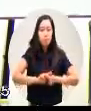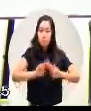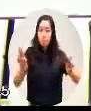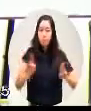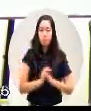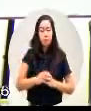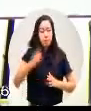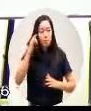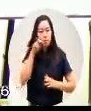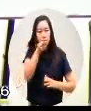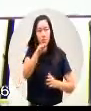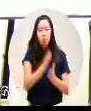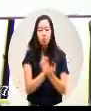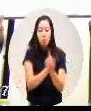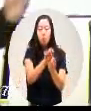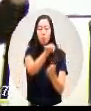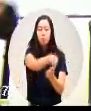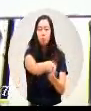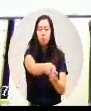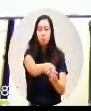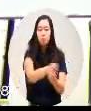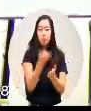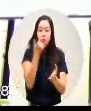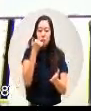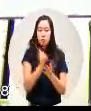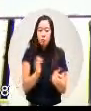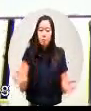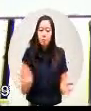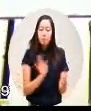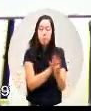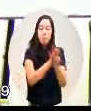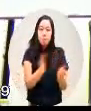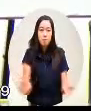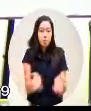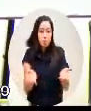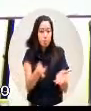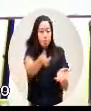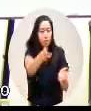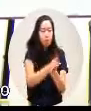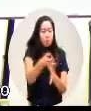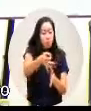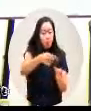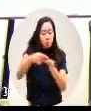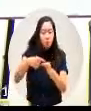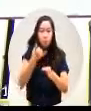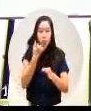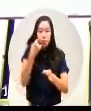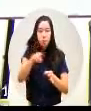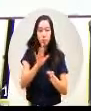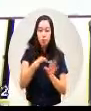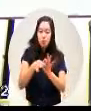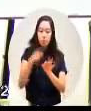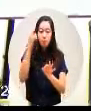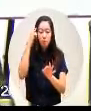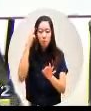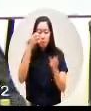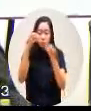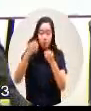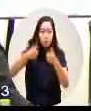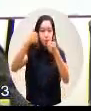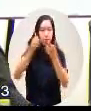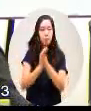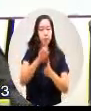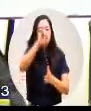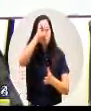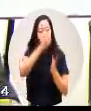度啦、啊、面对这样的一个啊能够带来我们的财政的问题啦、啊、齁，还有相关的大家的共识啦、啊、希望我继